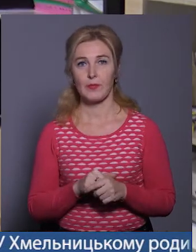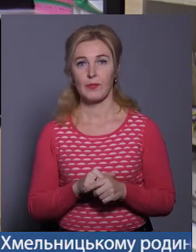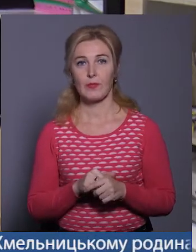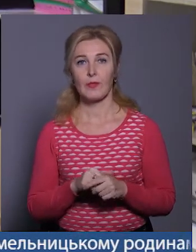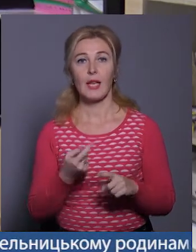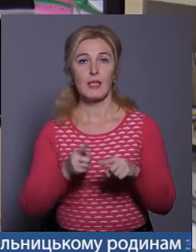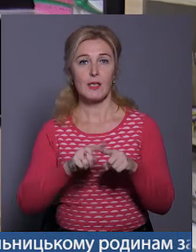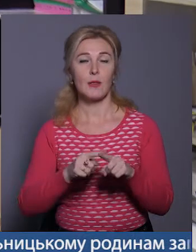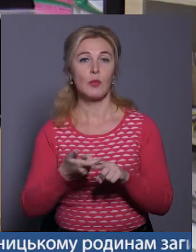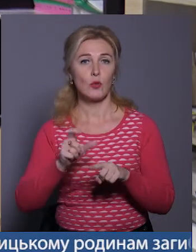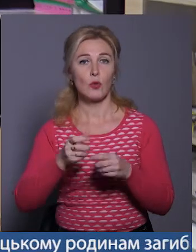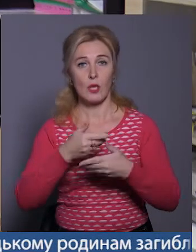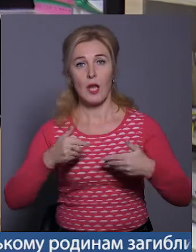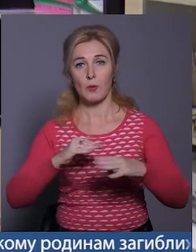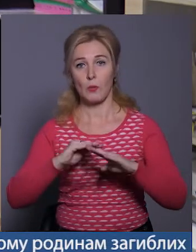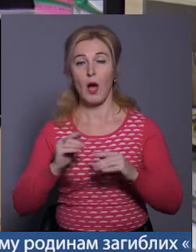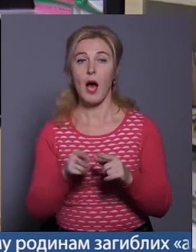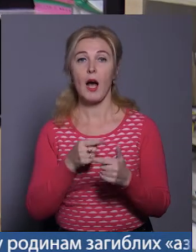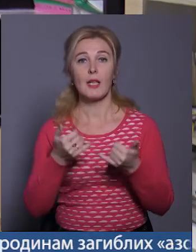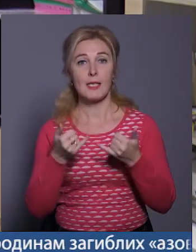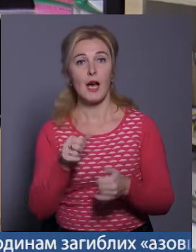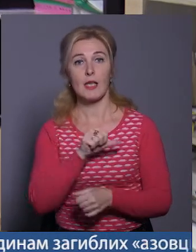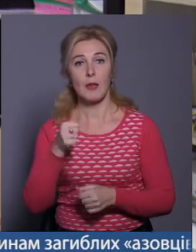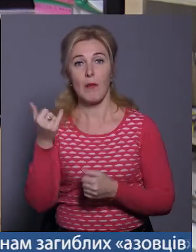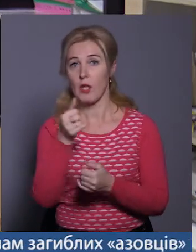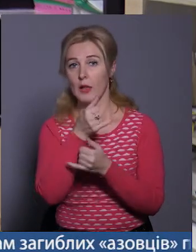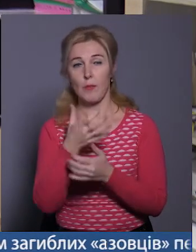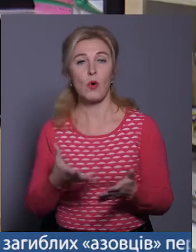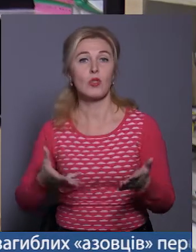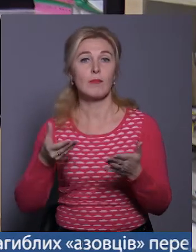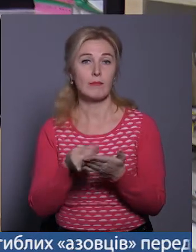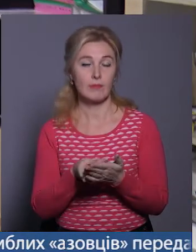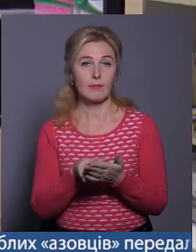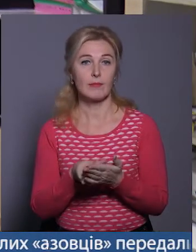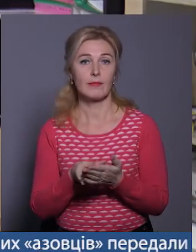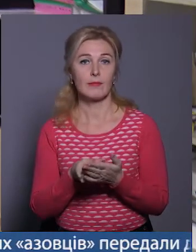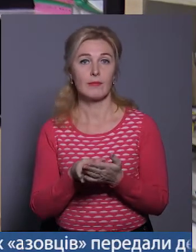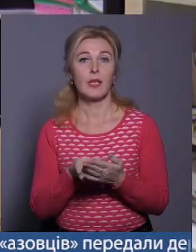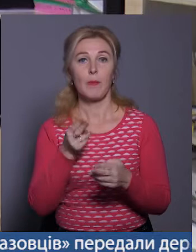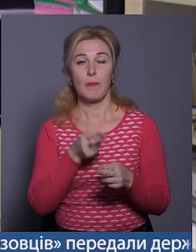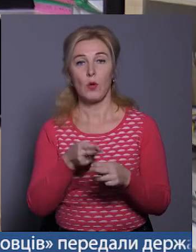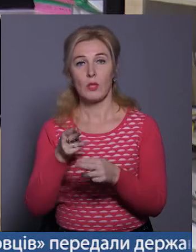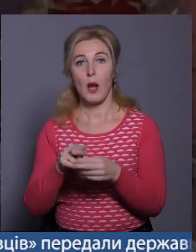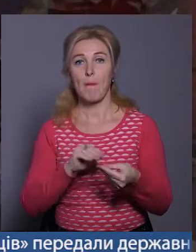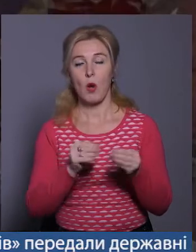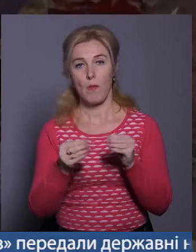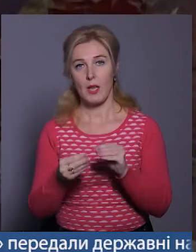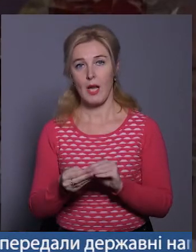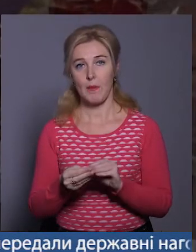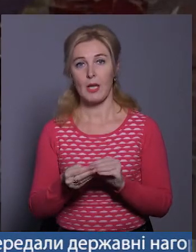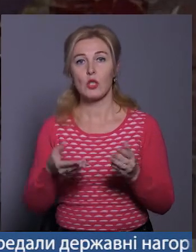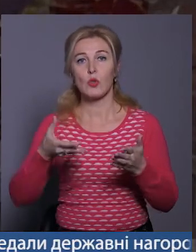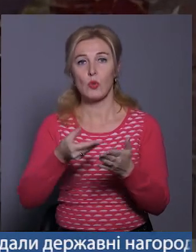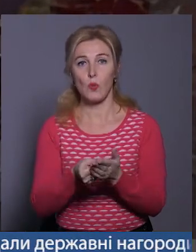дуже сильно допомагала, але зараз вона каже, що я сама не зможу закритися фінансово, і стала гостра проблема безпосередньо з сумою